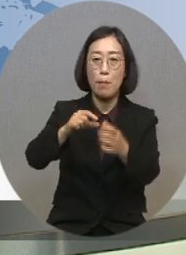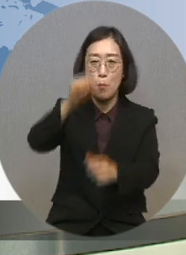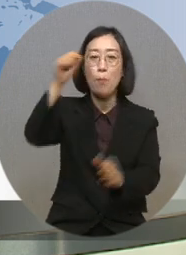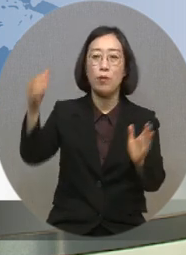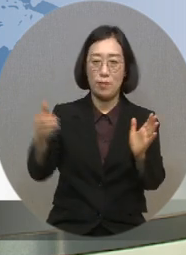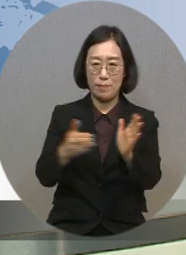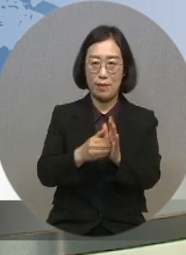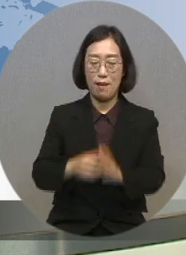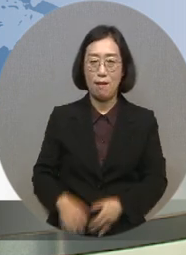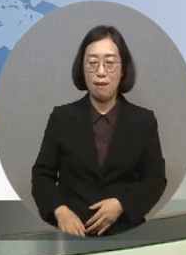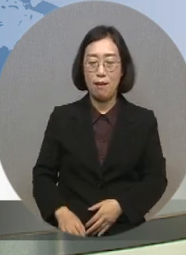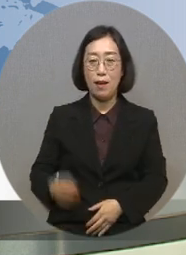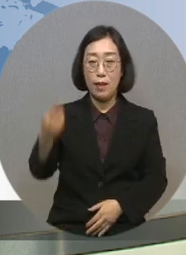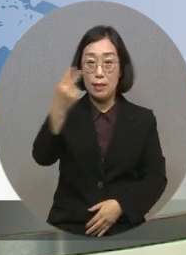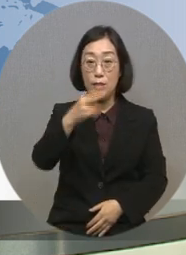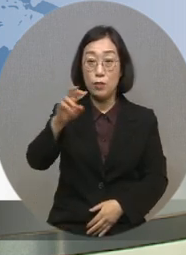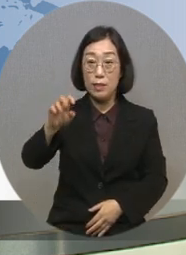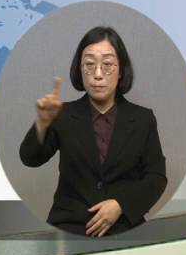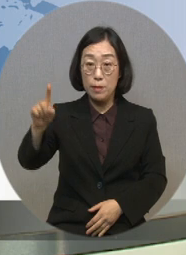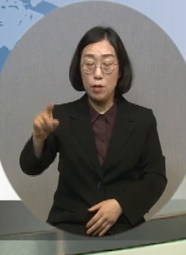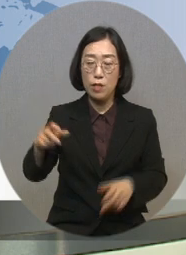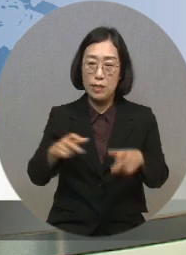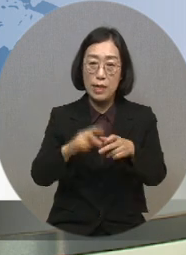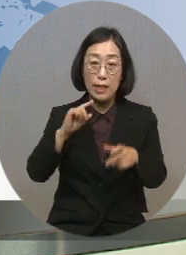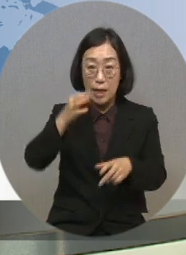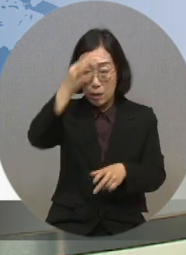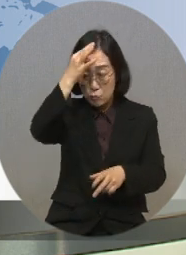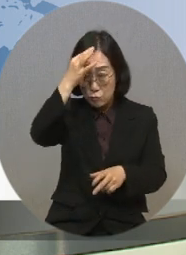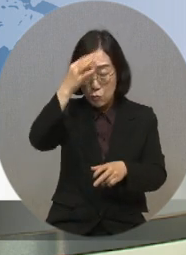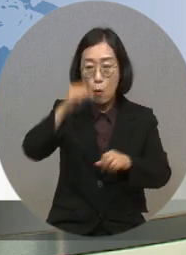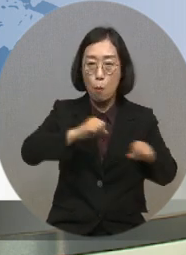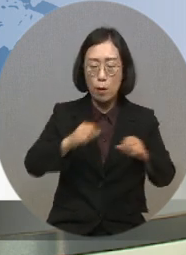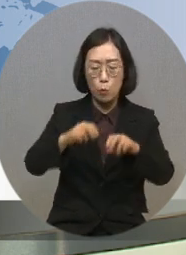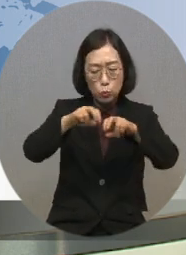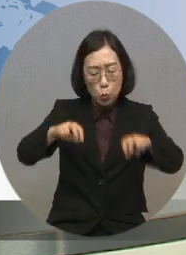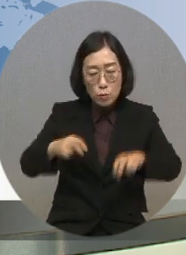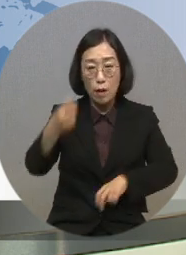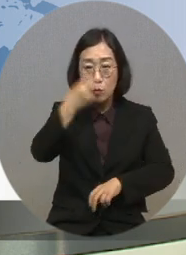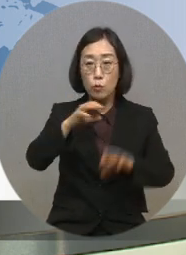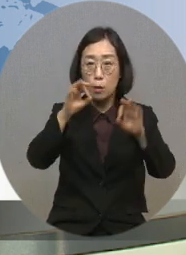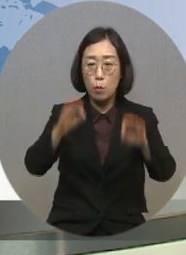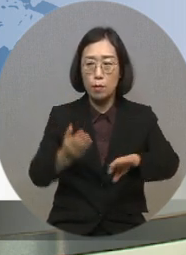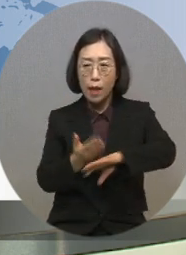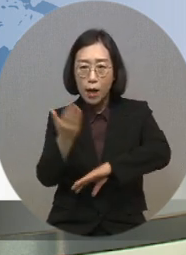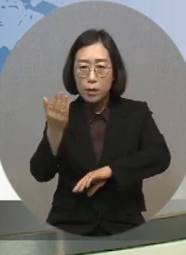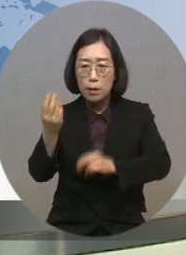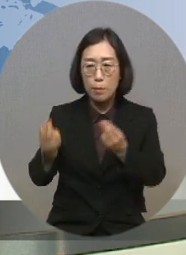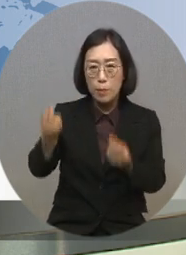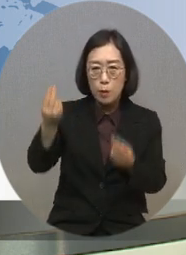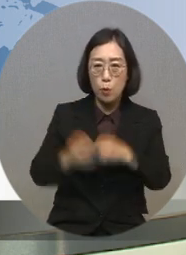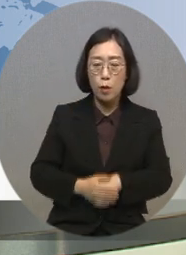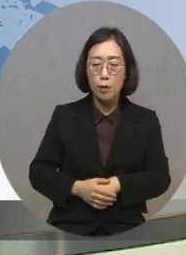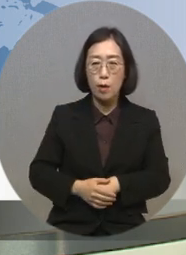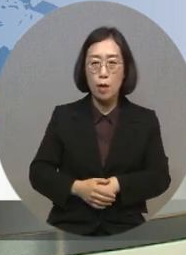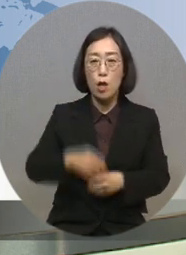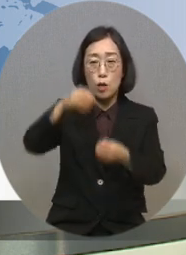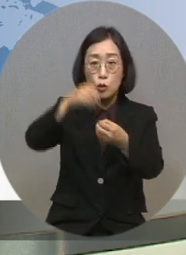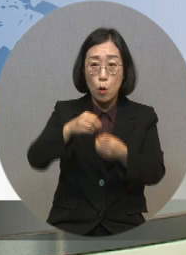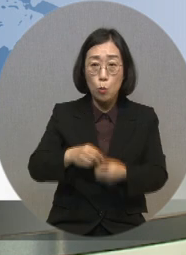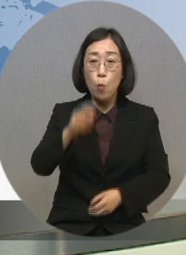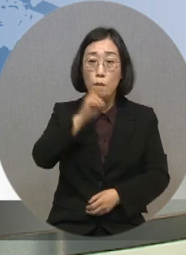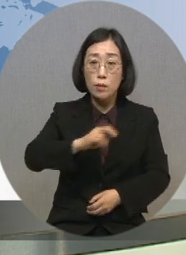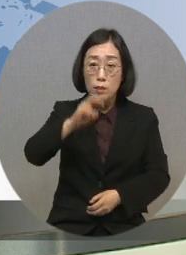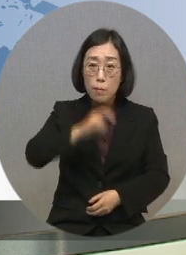됐습니다 2021년 장애예술인 실태 조사에 따르면 다른 예술 분야와 비교했을 때 국학을 전공하는 장애